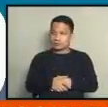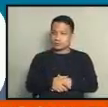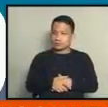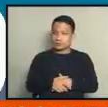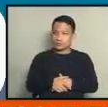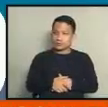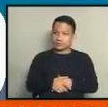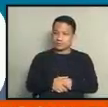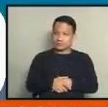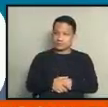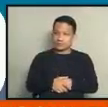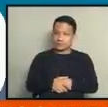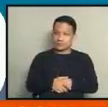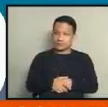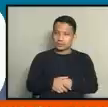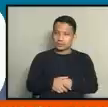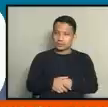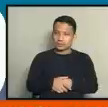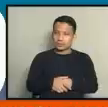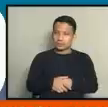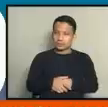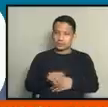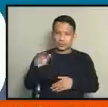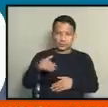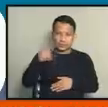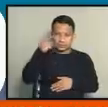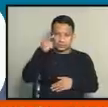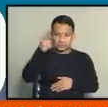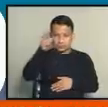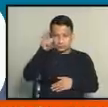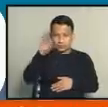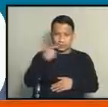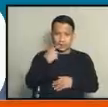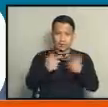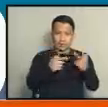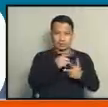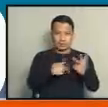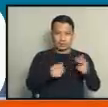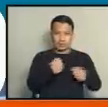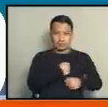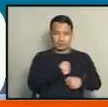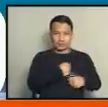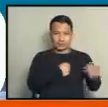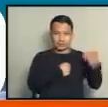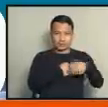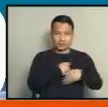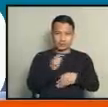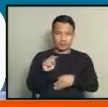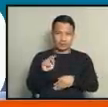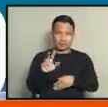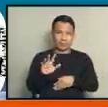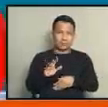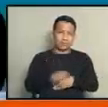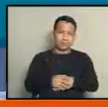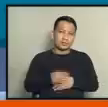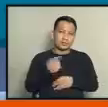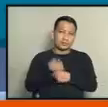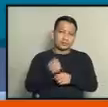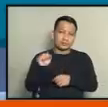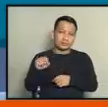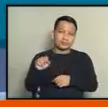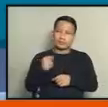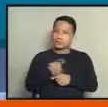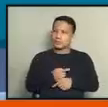Ako po si Gerald po, Sir. Okay. Sir Gerald, andito po yung tatlong SG mo sa amin ngayon sa TV5, Sir? Yes po, Sir.